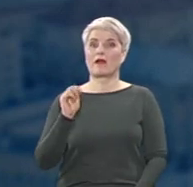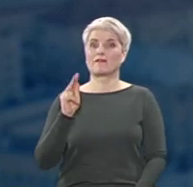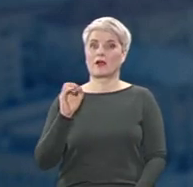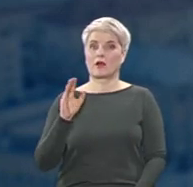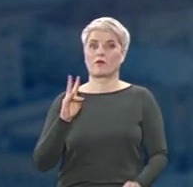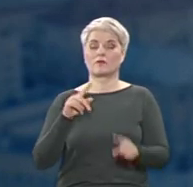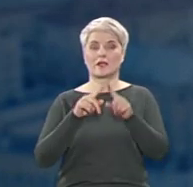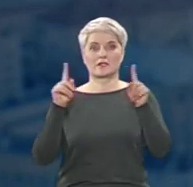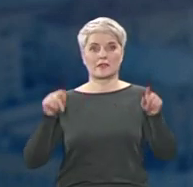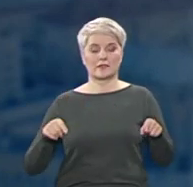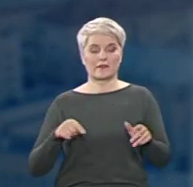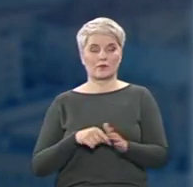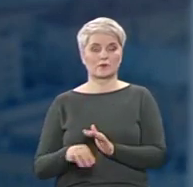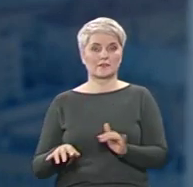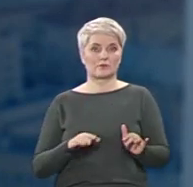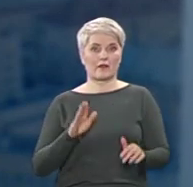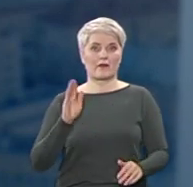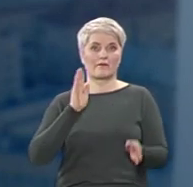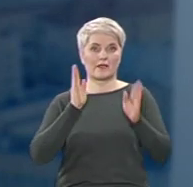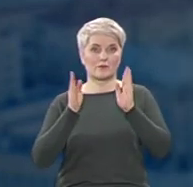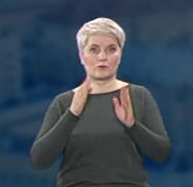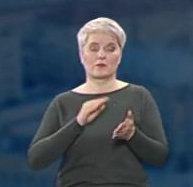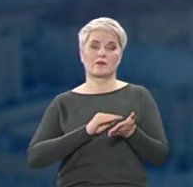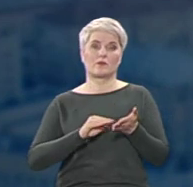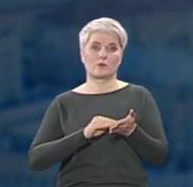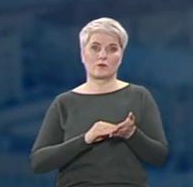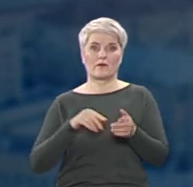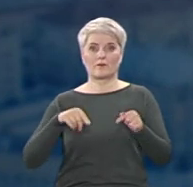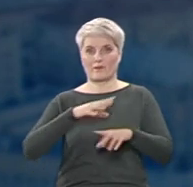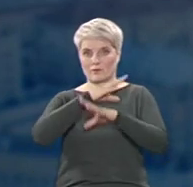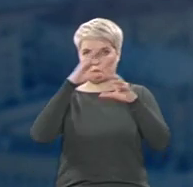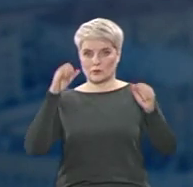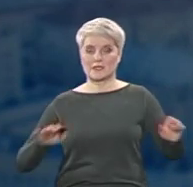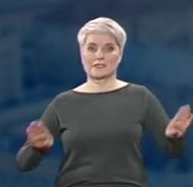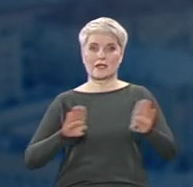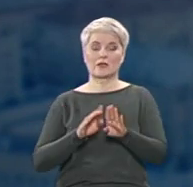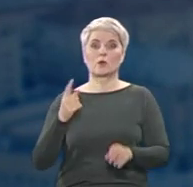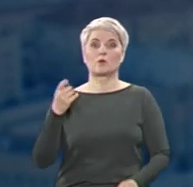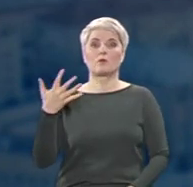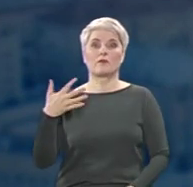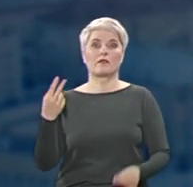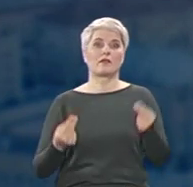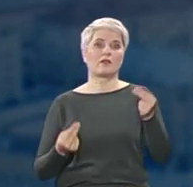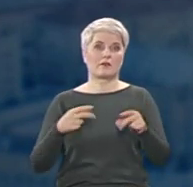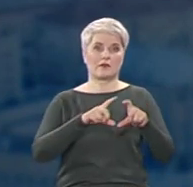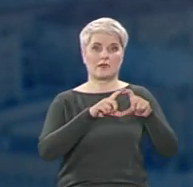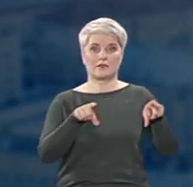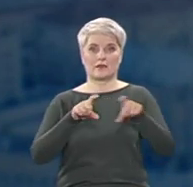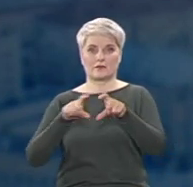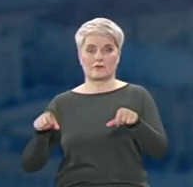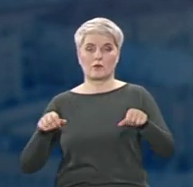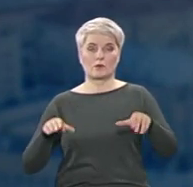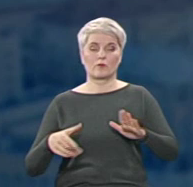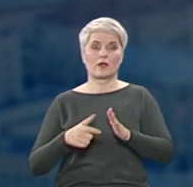у Фейсбук повідомив, сьогодні вночі закрили більш як 150 гральних закладів. І, за його словами, постанова Кабміну вимагає